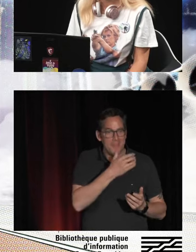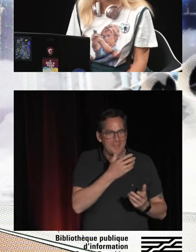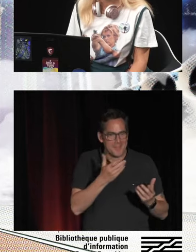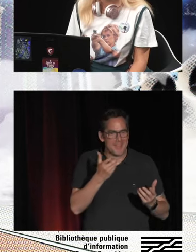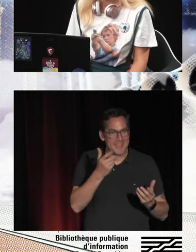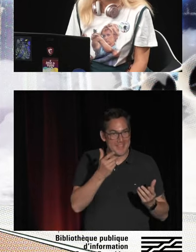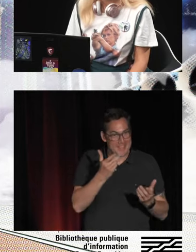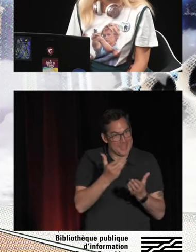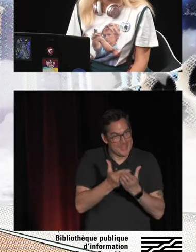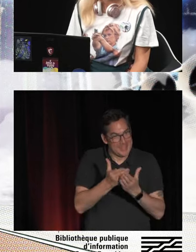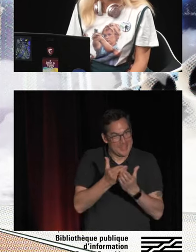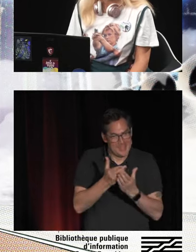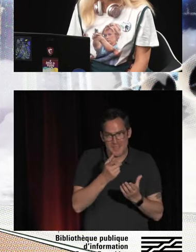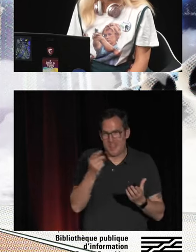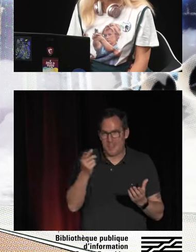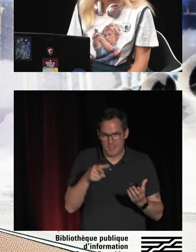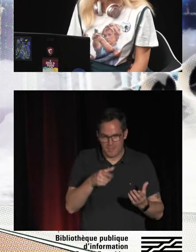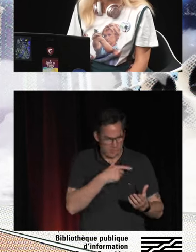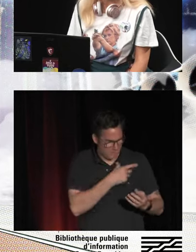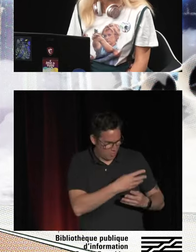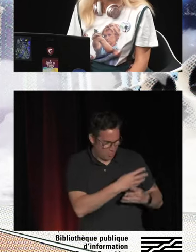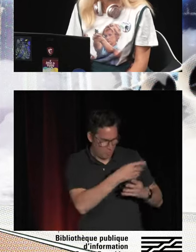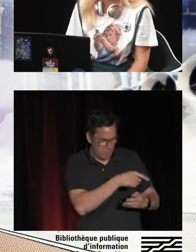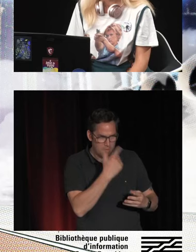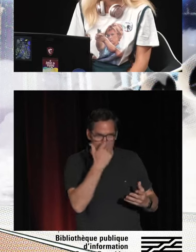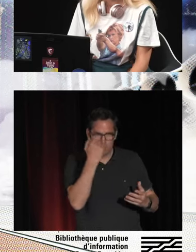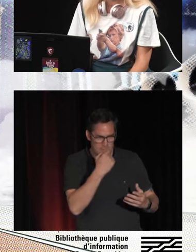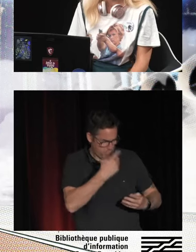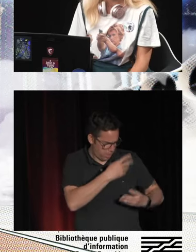C'est donc ça... Non mais le chat Twitch est moins discipliné que vous. Hein.